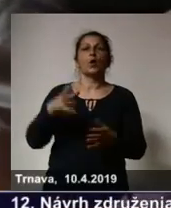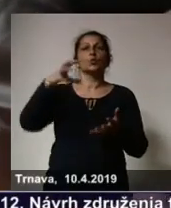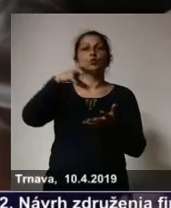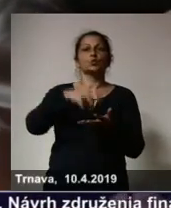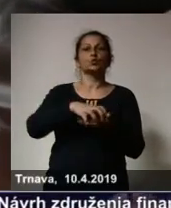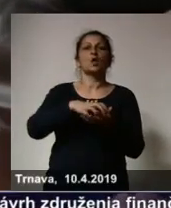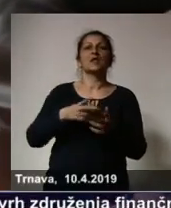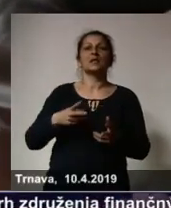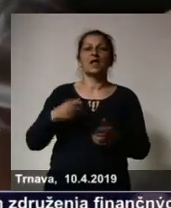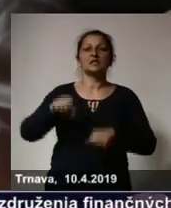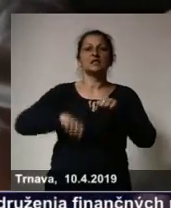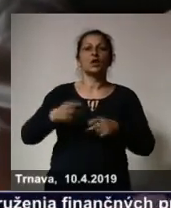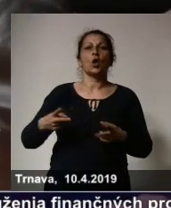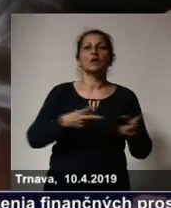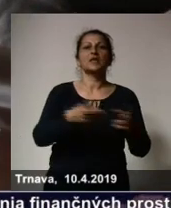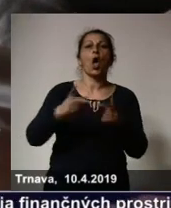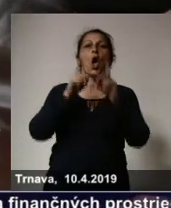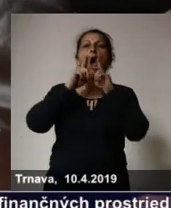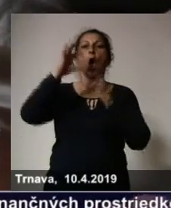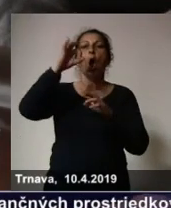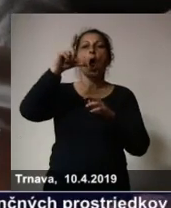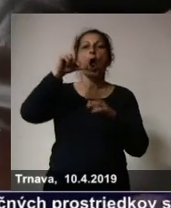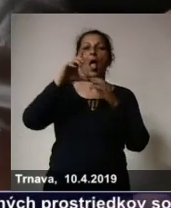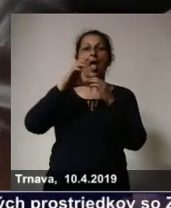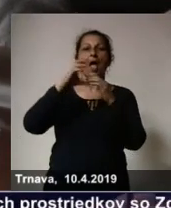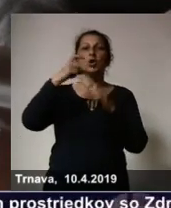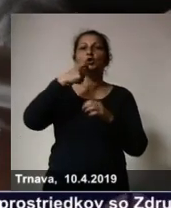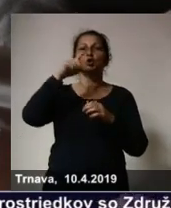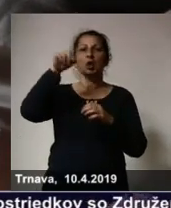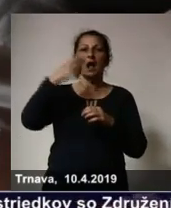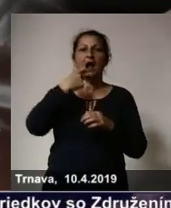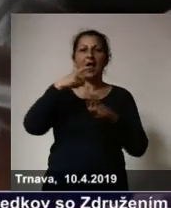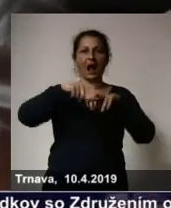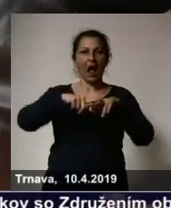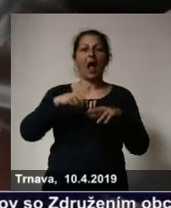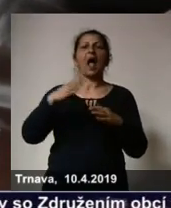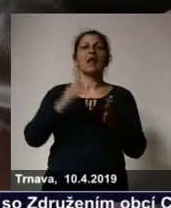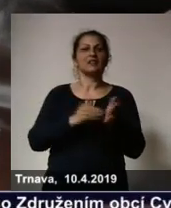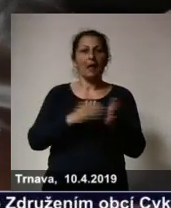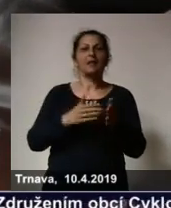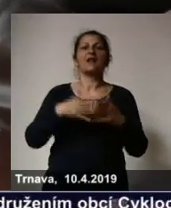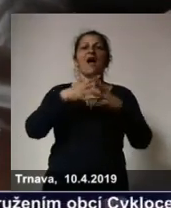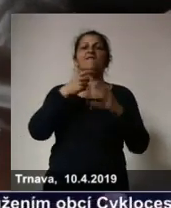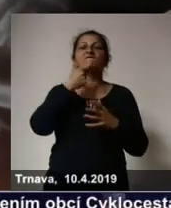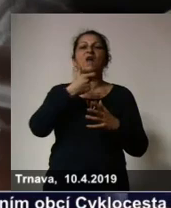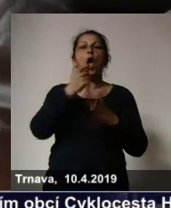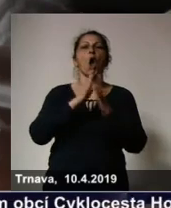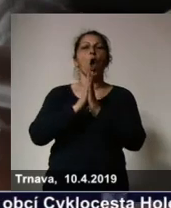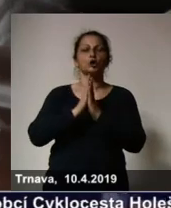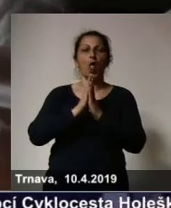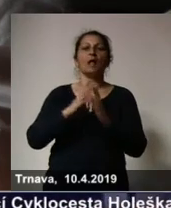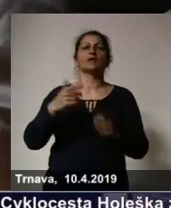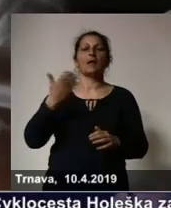Cyklocesta Holeška za účelom vybudovania cyklotrasy spájajúcej obec Trebatice a Veľké Kostolany. V roku